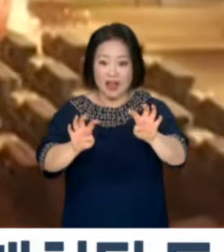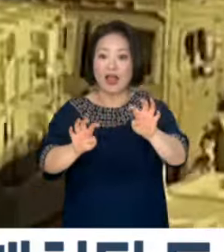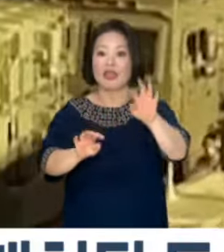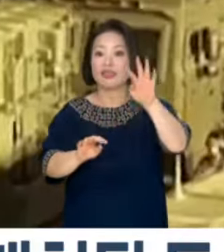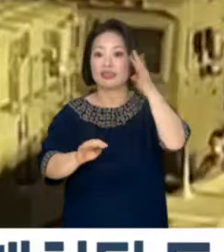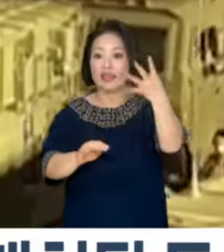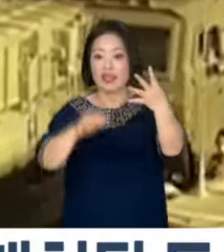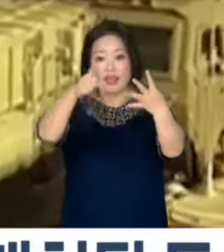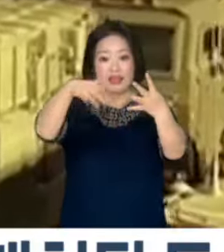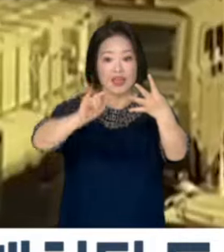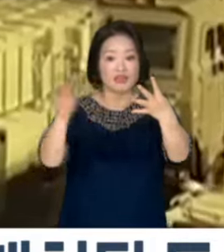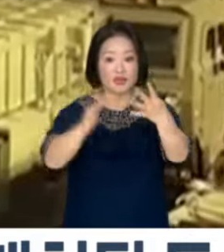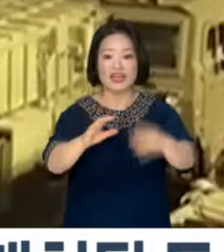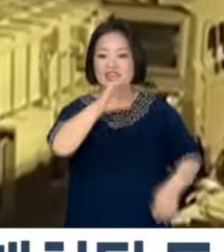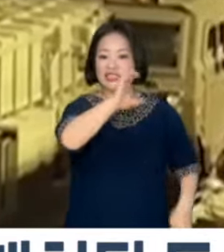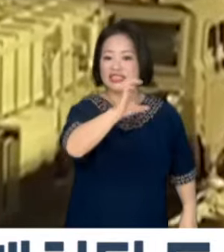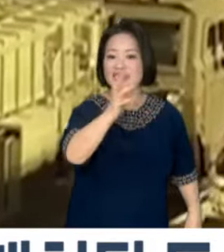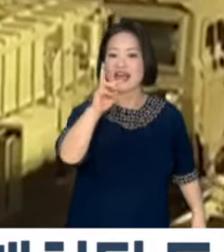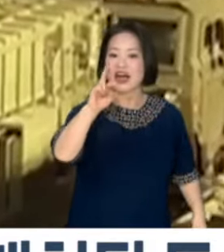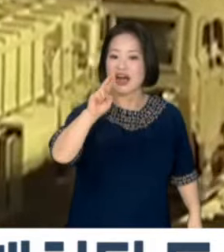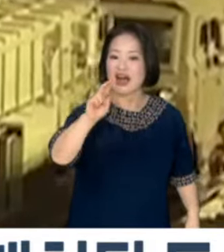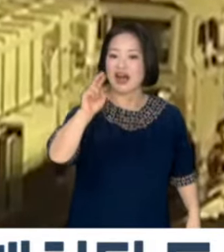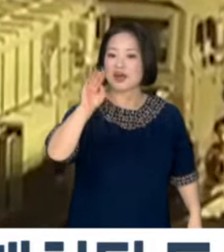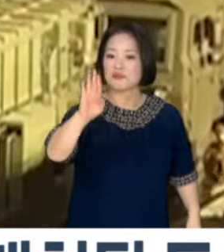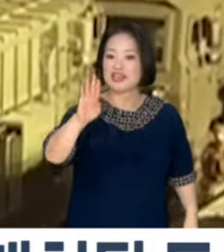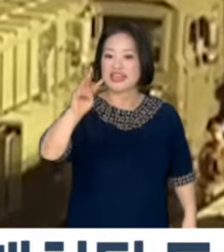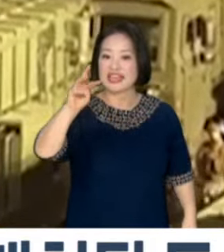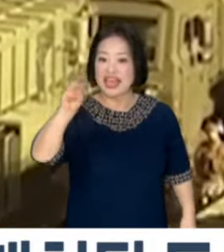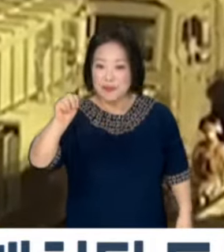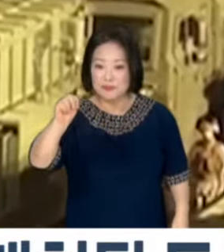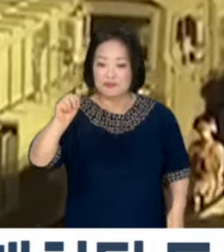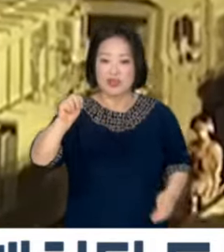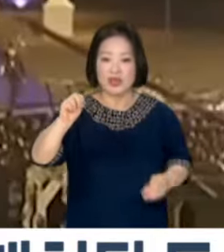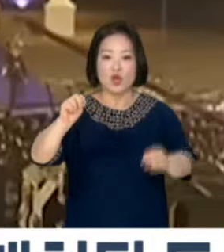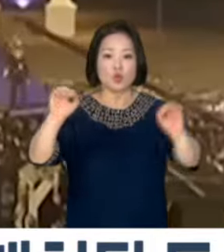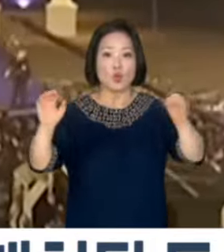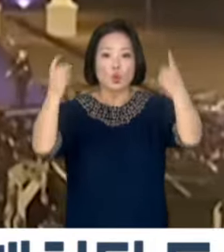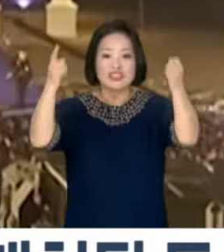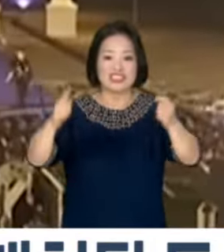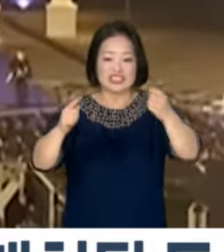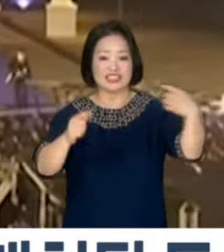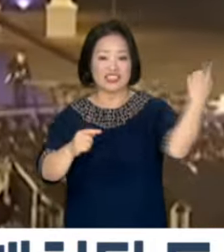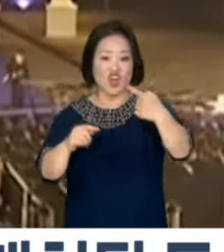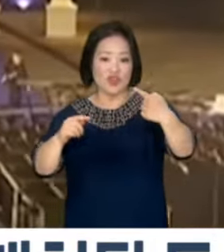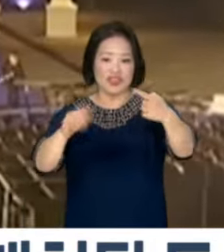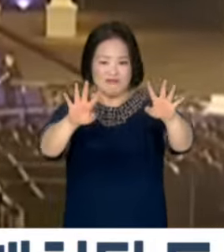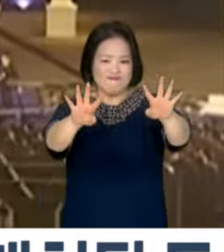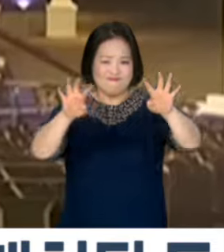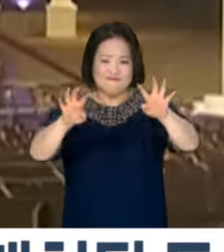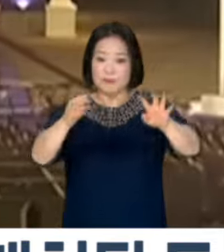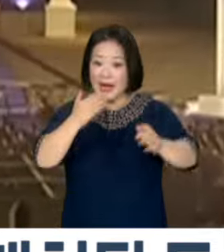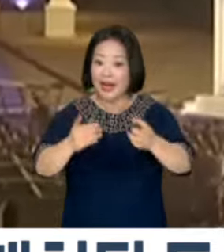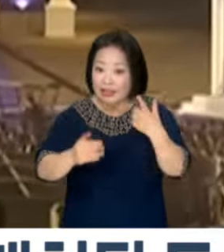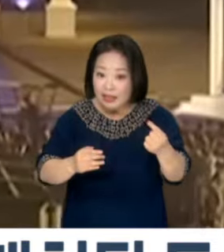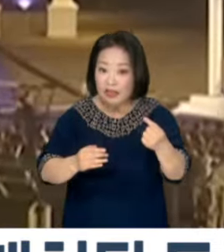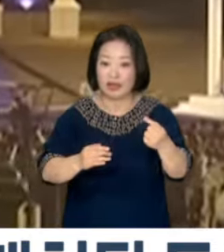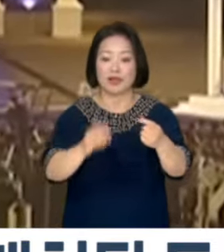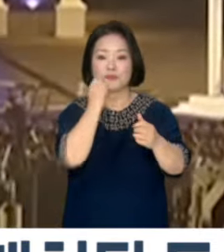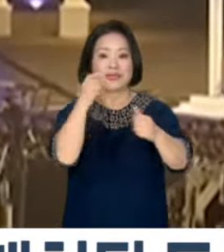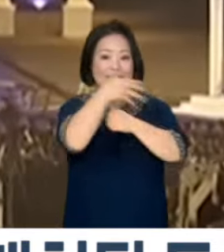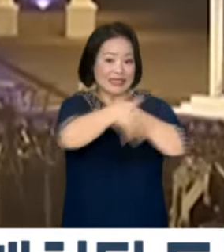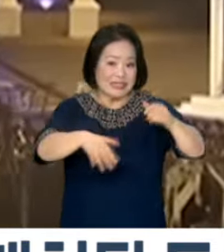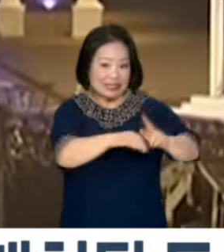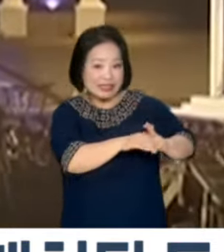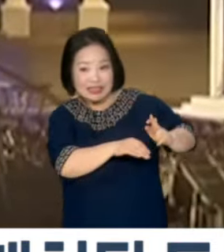이론적으로는 CRBM 1000발을 동시에 쏠 수 있는 무력을 갖게 된 셈입니다. 전선 제1선 부대의 미사일 무력